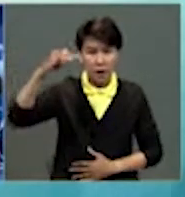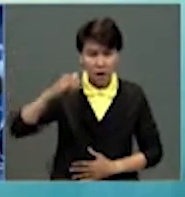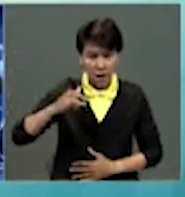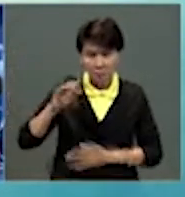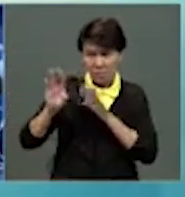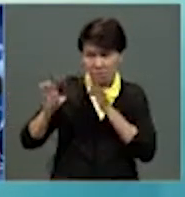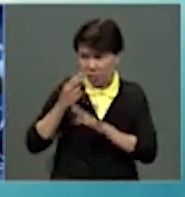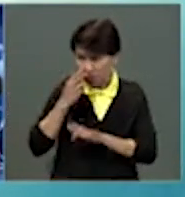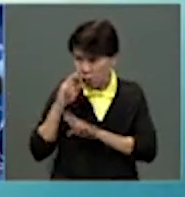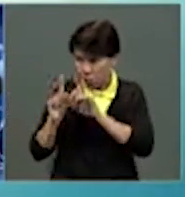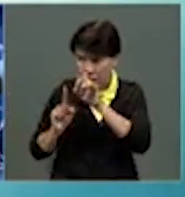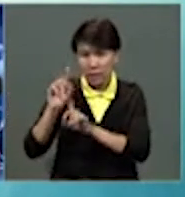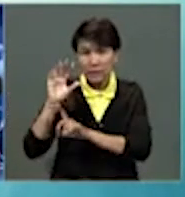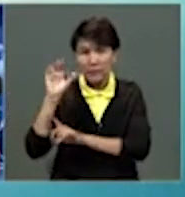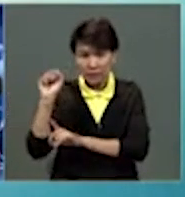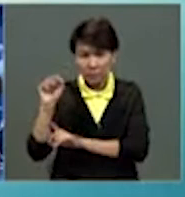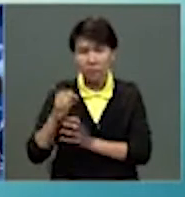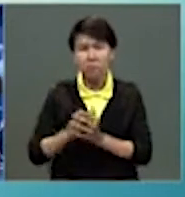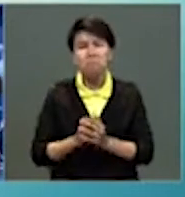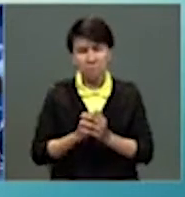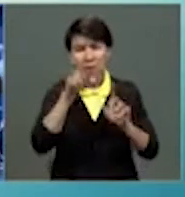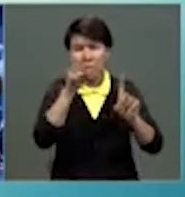ขึ้นหนึ่งในสี่เท่านั้นเองนะครับก็นี่คือสิ่งที่เป็นปรากฎการณ์ซึ่งเราจะต้องมีสถิติต่างๆเหล่านี้เอาไว้ดูแลคนที่เดินทางเข้ามาอ่าก็นับง่ายก็คืออาจจะมีอาการประมาณ1ใน 3ก็ถ่ายทอดหนึ่งในสี่นะครับแล้วก็ไม่มีอาการ